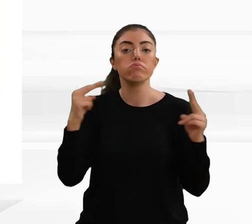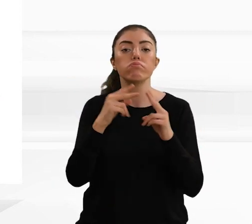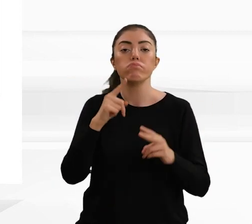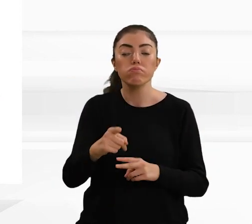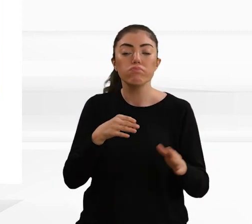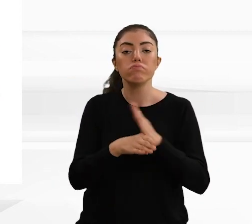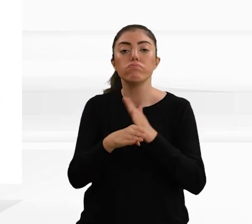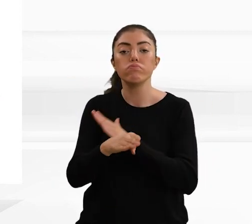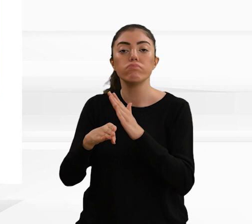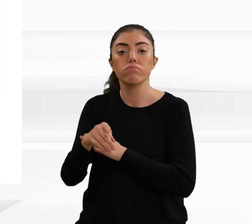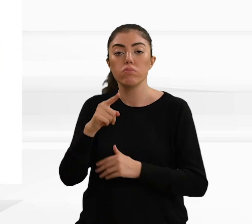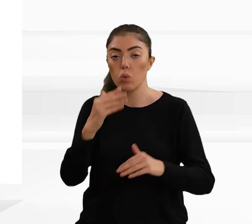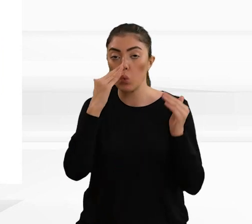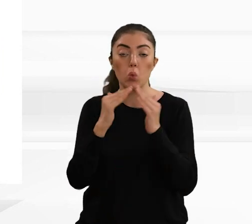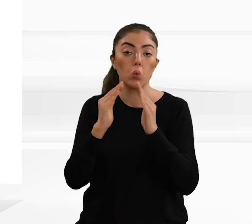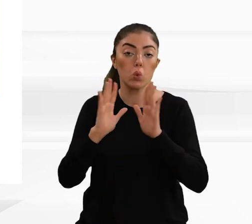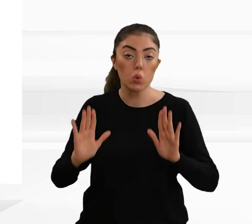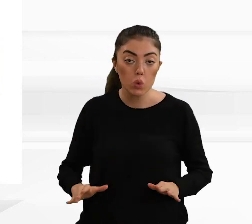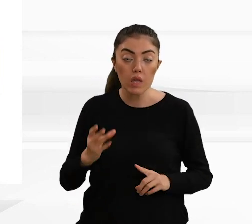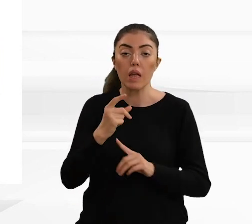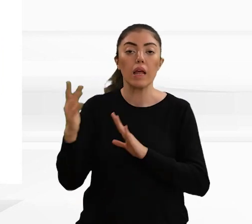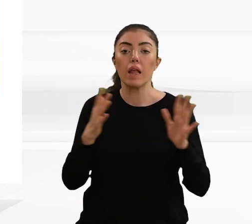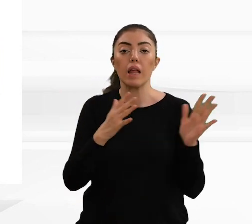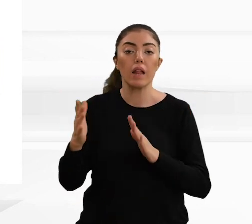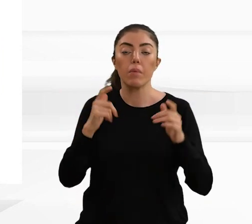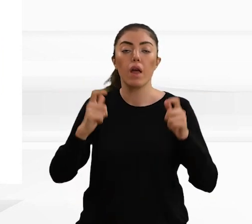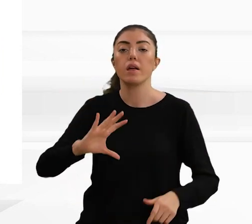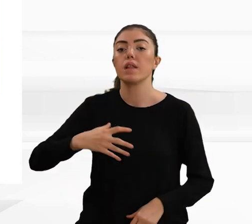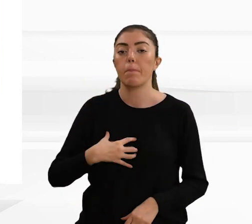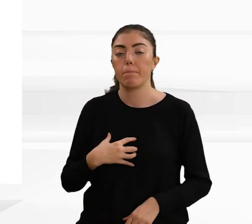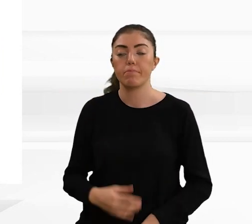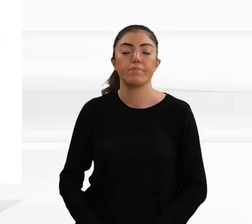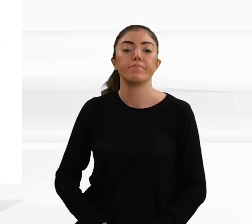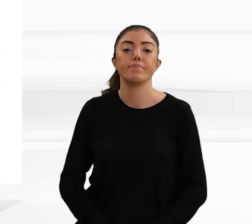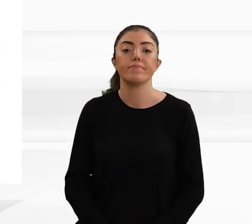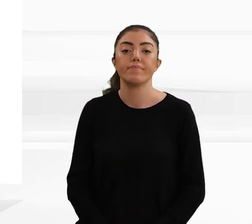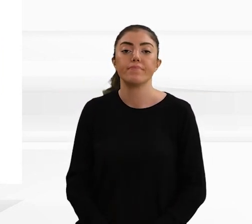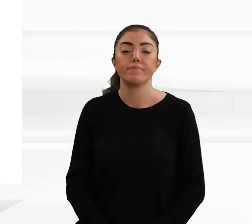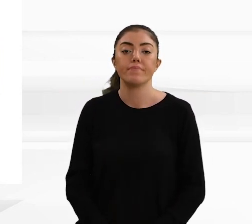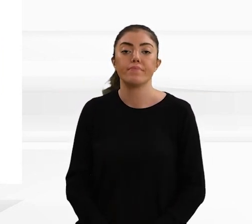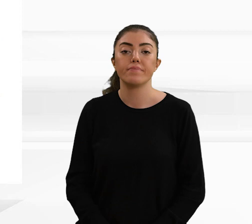geçiş picli mi yer alır